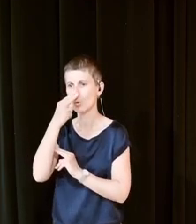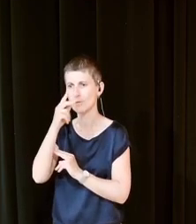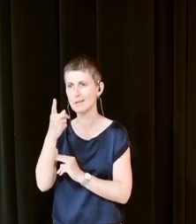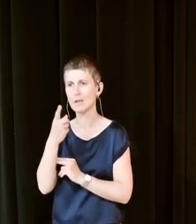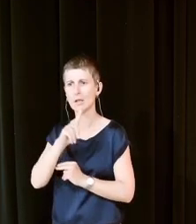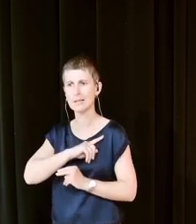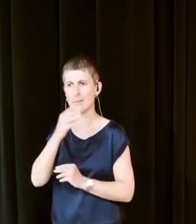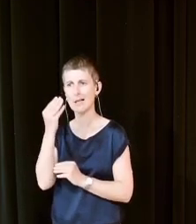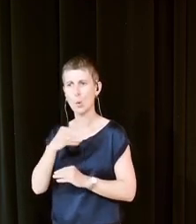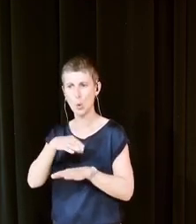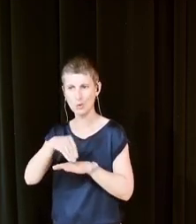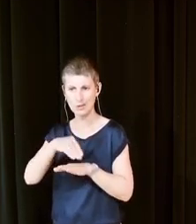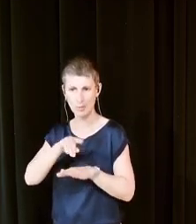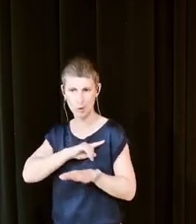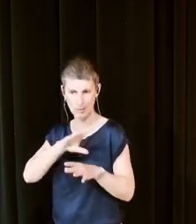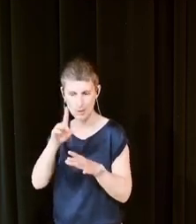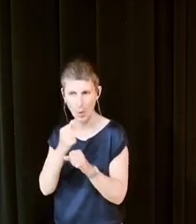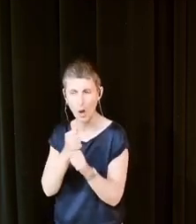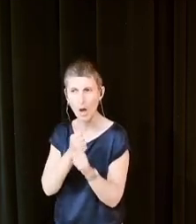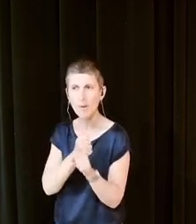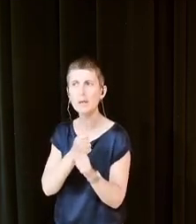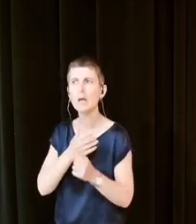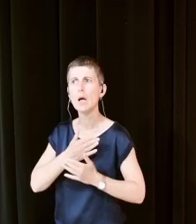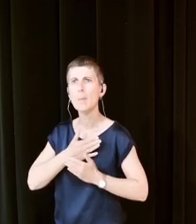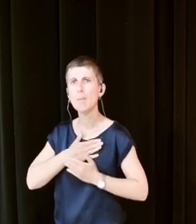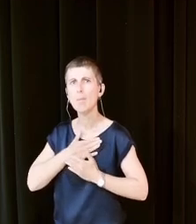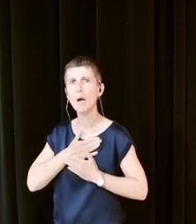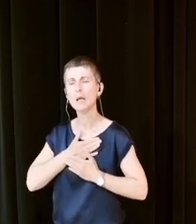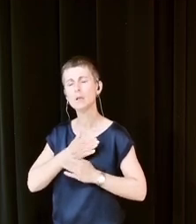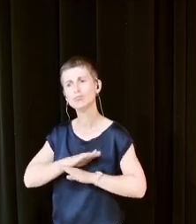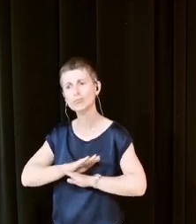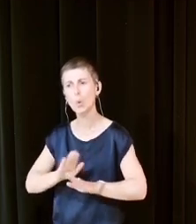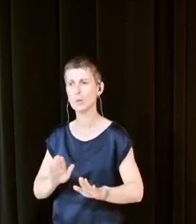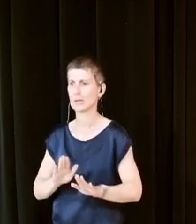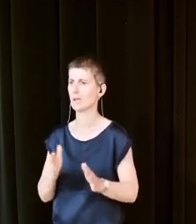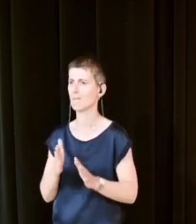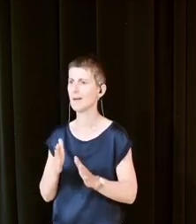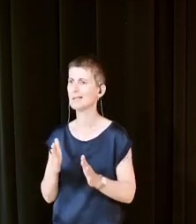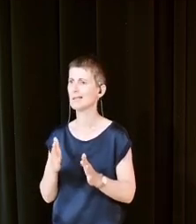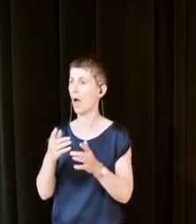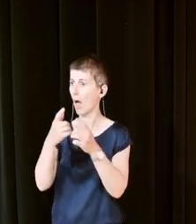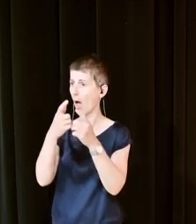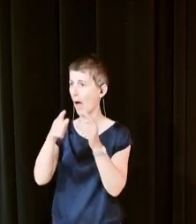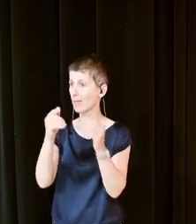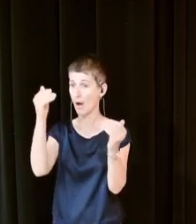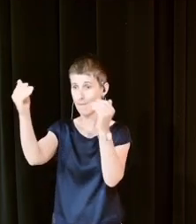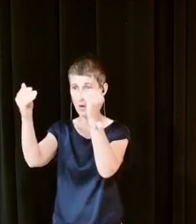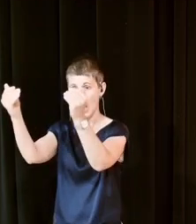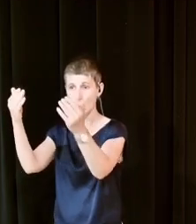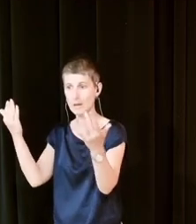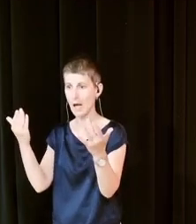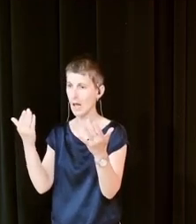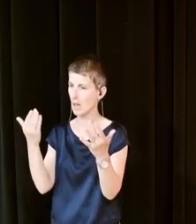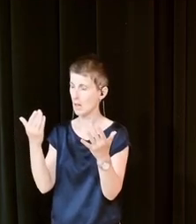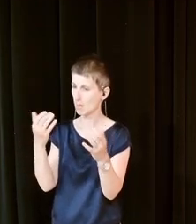auch kunsttherapeutisch und einer meiner Hauptgrundsätze ist, dass niemand von außen was in die